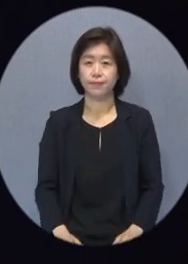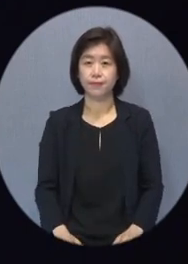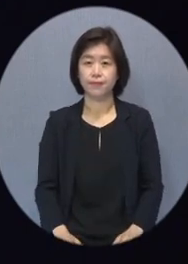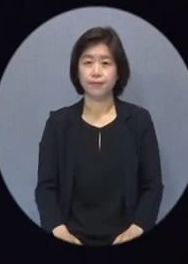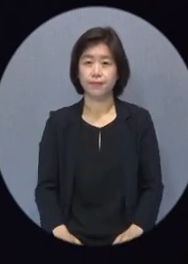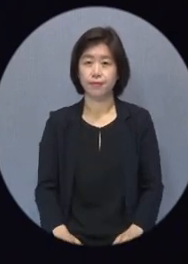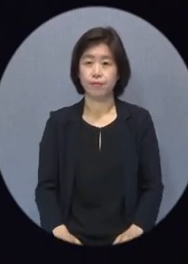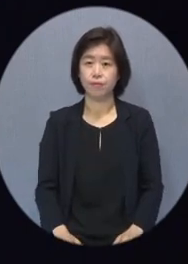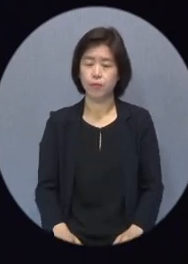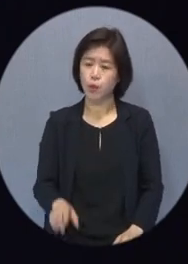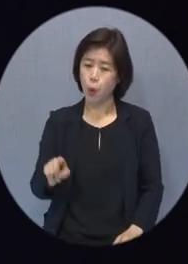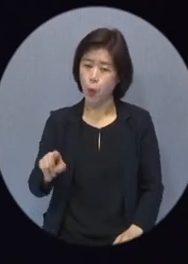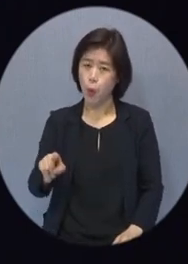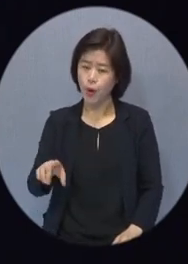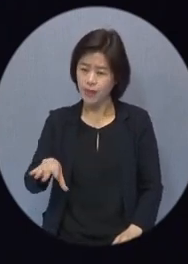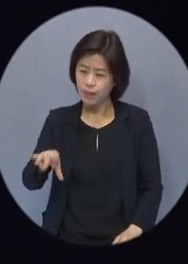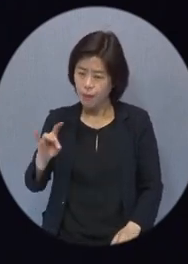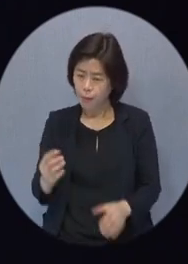어디서 솟아난 것일까?